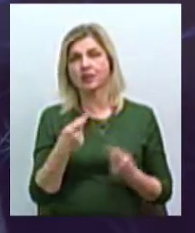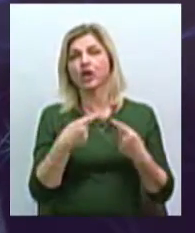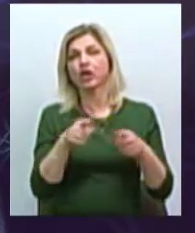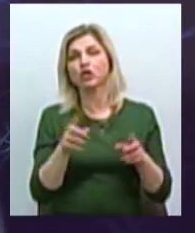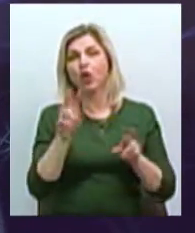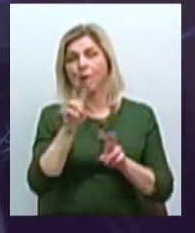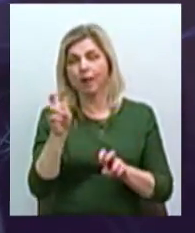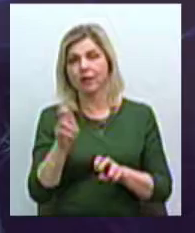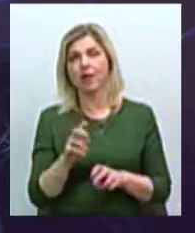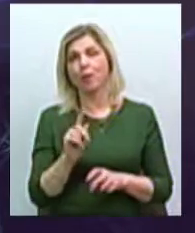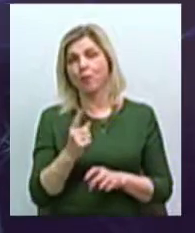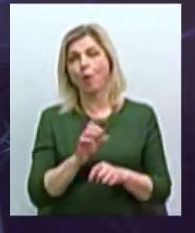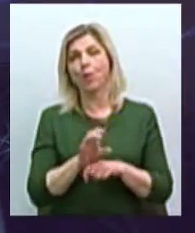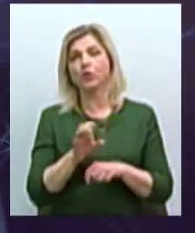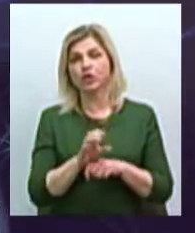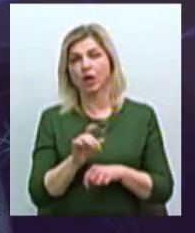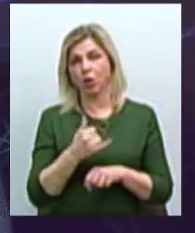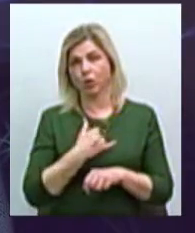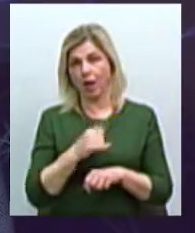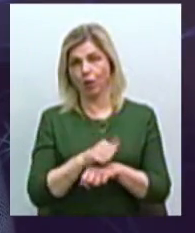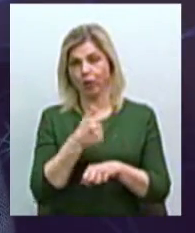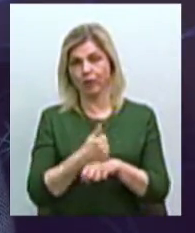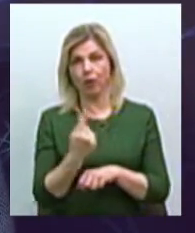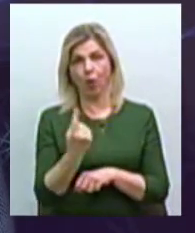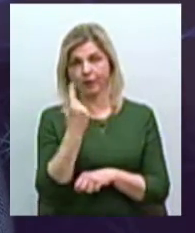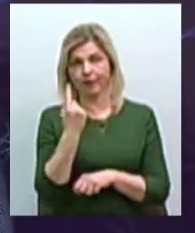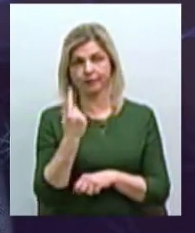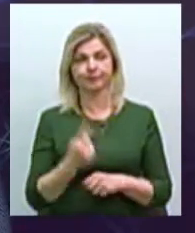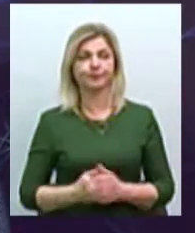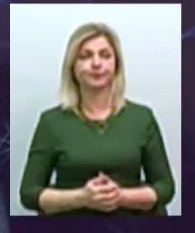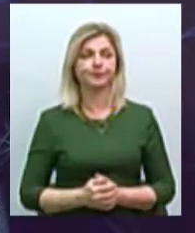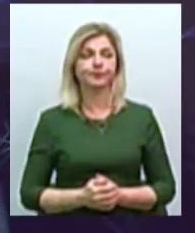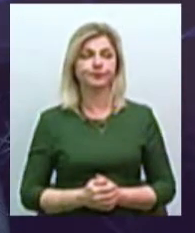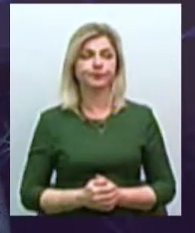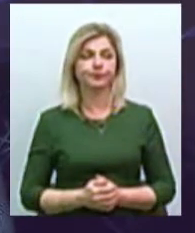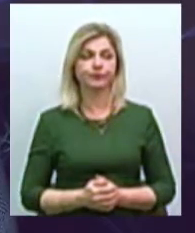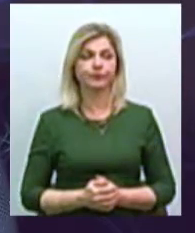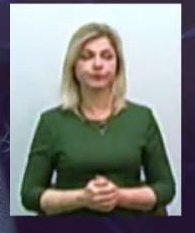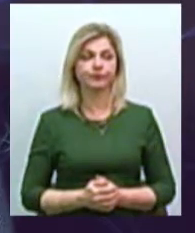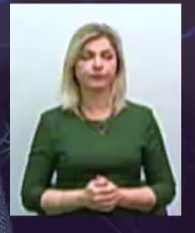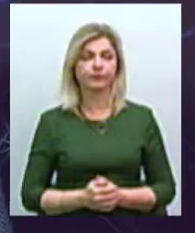Бо постачальник у нас головний є один. Але